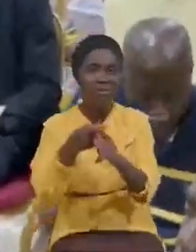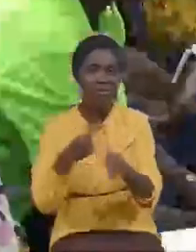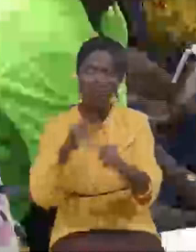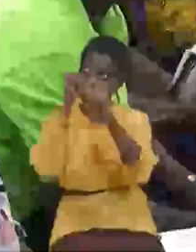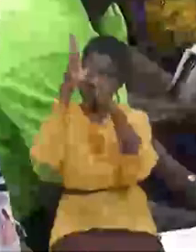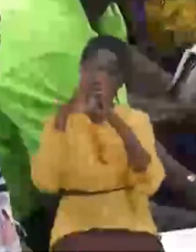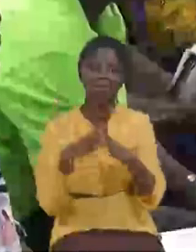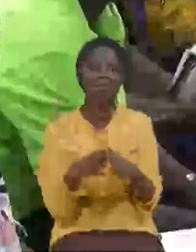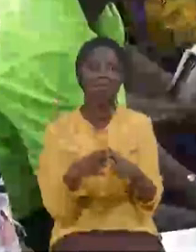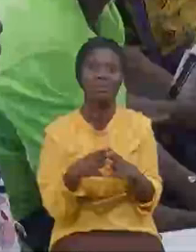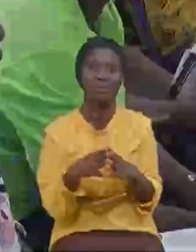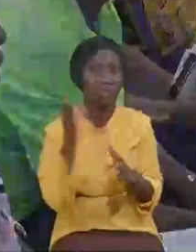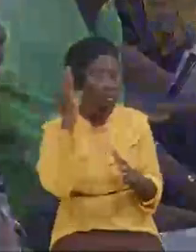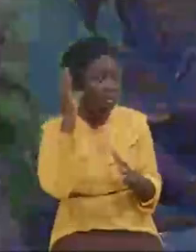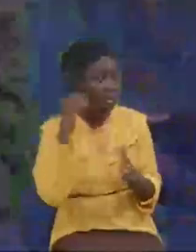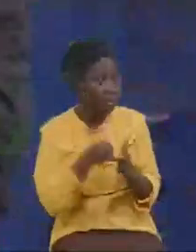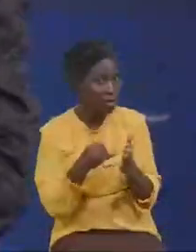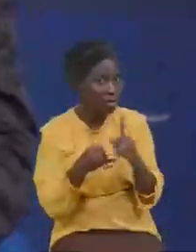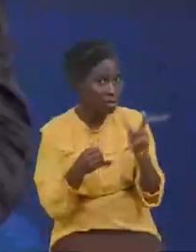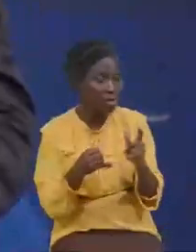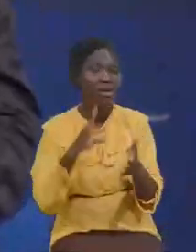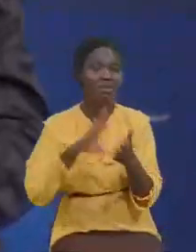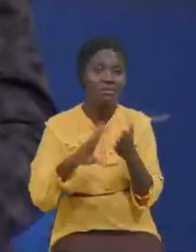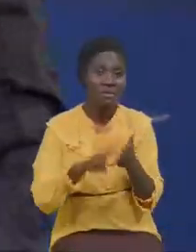Père, est-ce que vous entendez le pardon